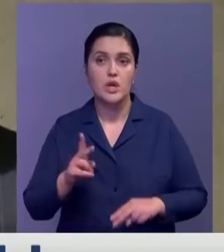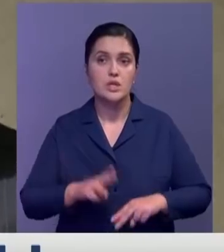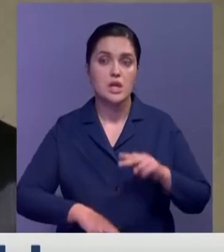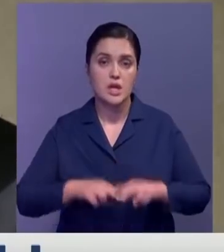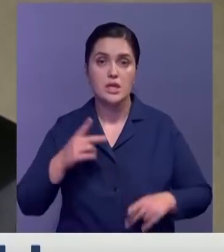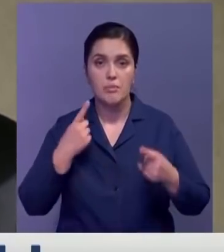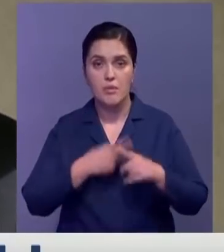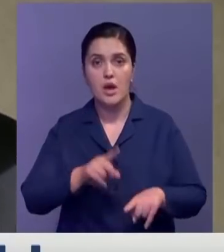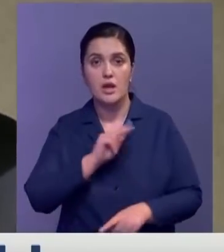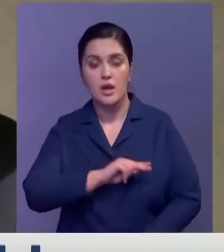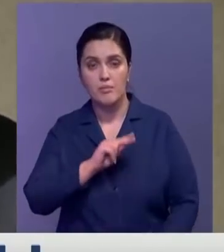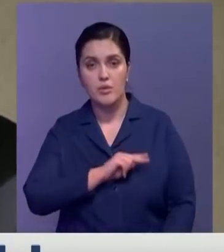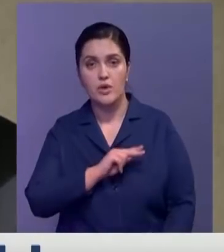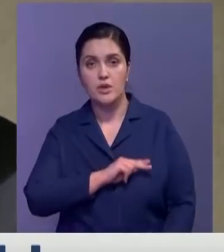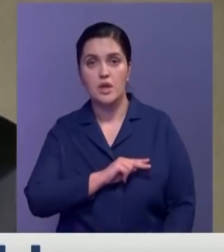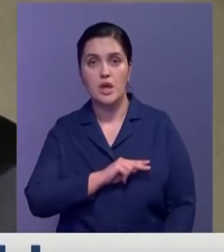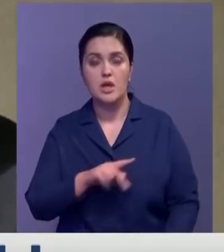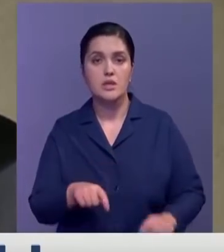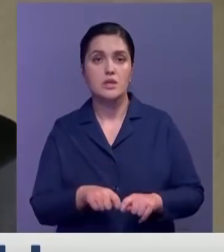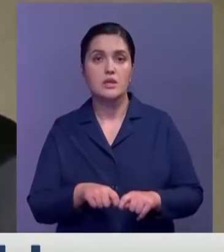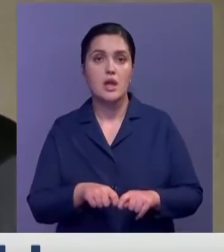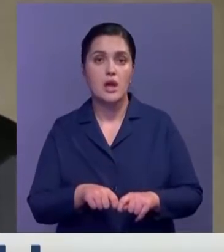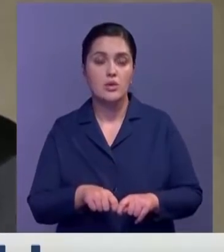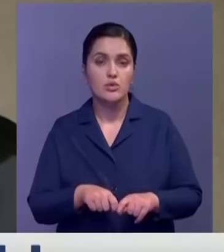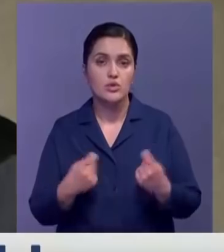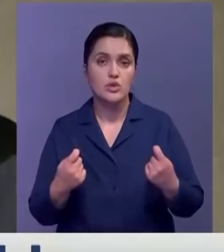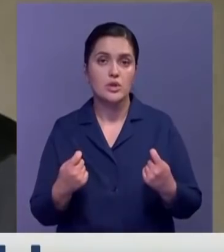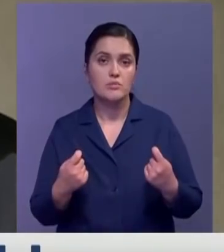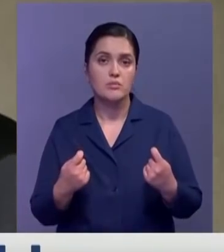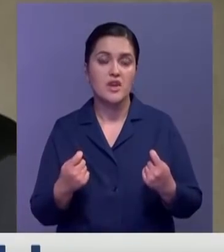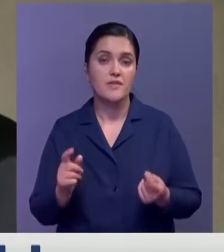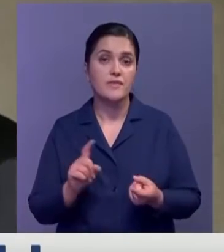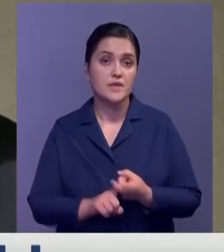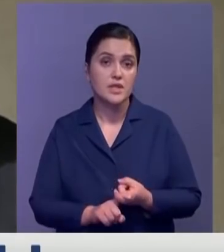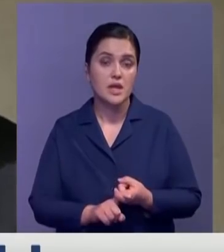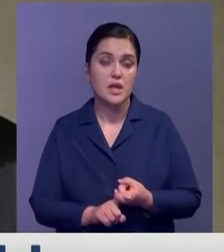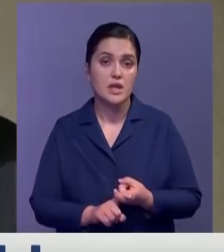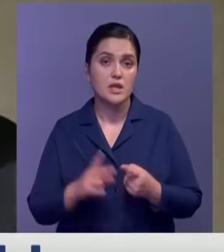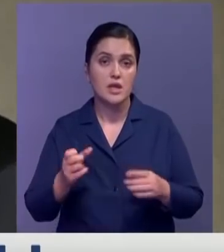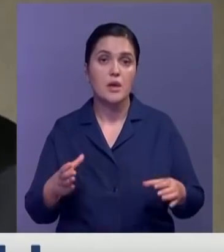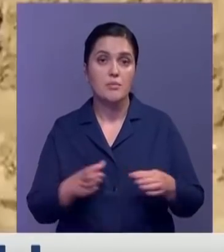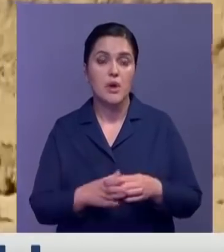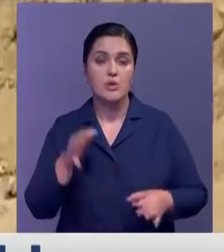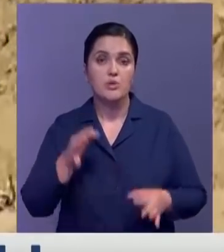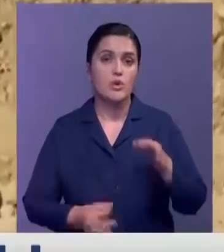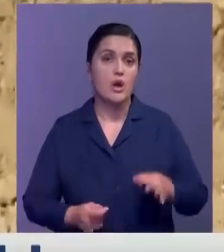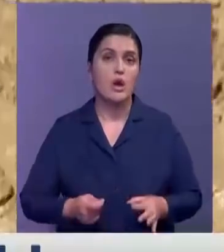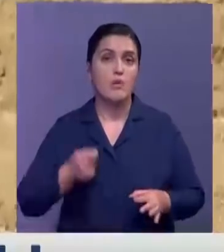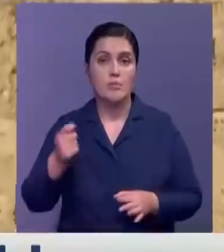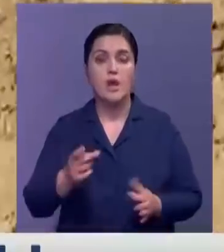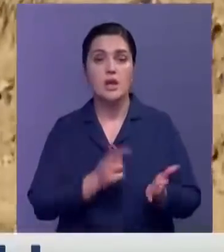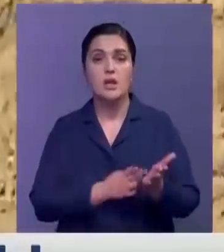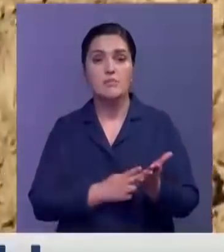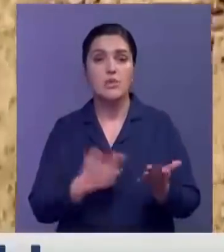работы там велись с нарушениями. И мы в связи с этим на подрядную организацию подали в суд. Разбирательства идут